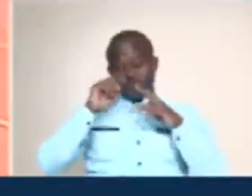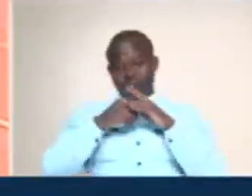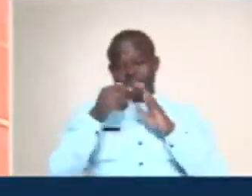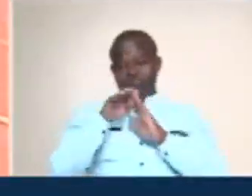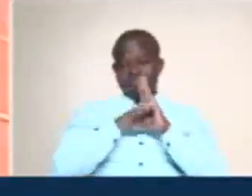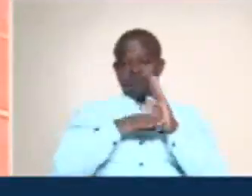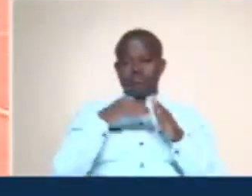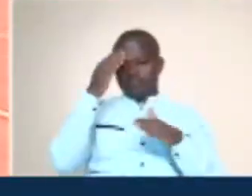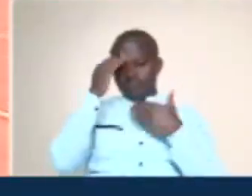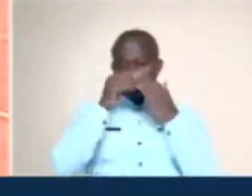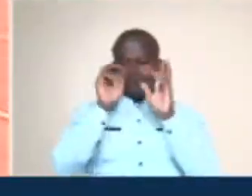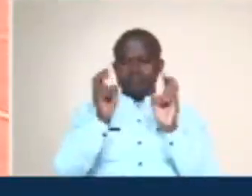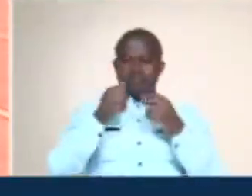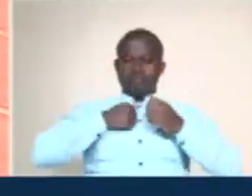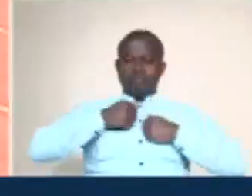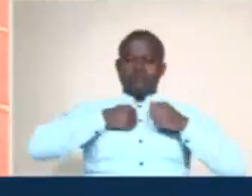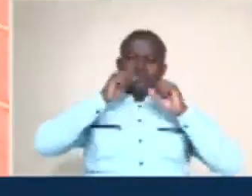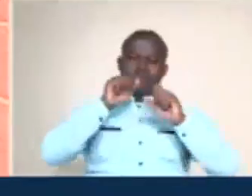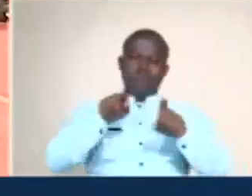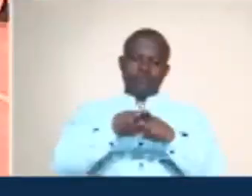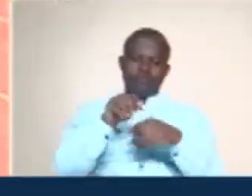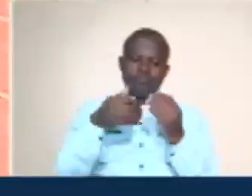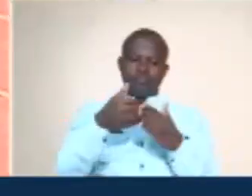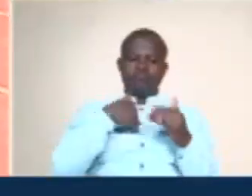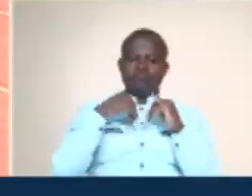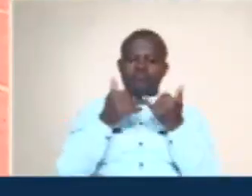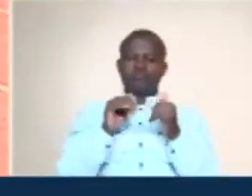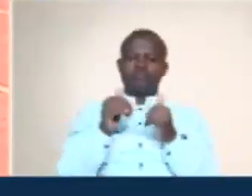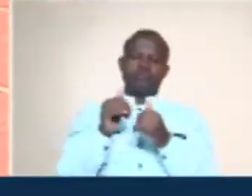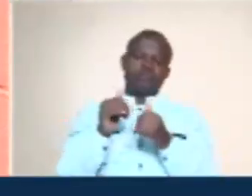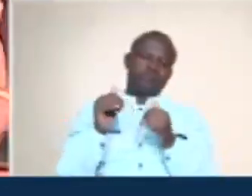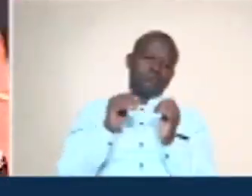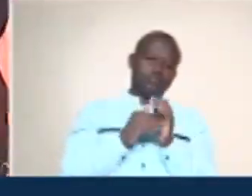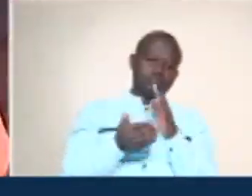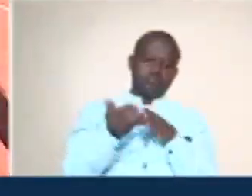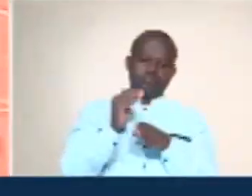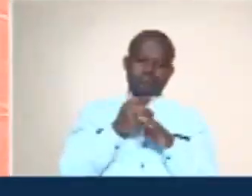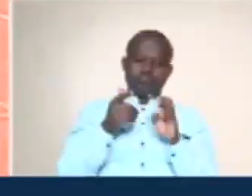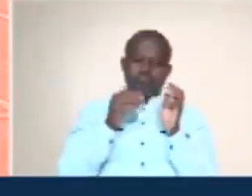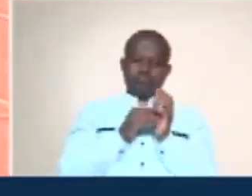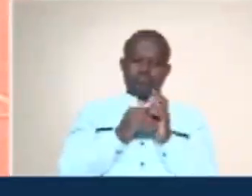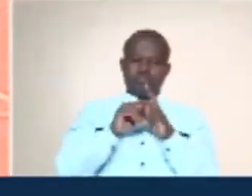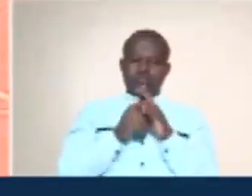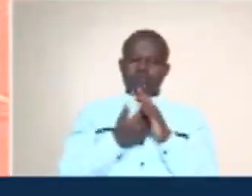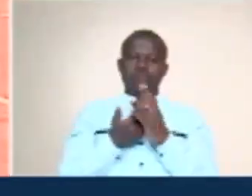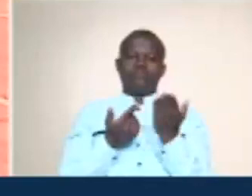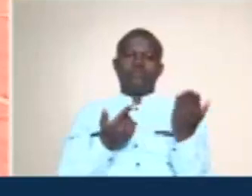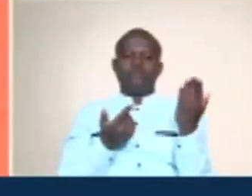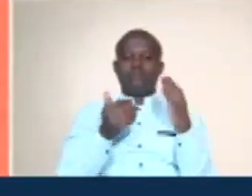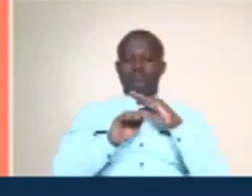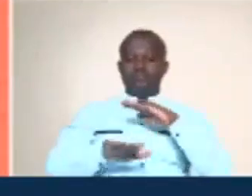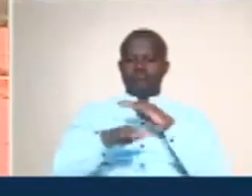iyi gahunda ari kugira ngo u Rwanda narwo rubashe kugira abakinnyi bakina tennis kandi b'umwuga kandi bahereye mu